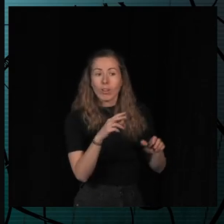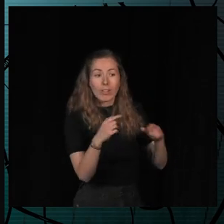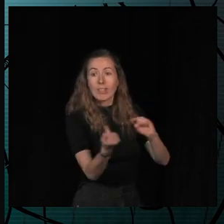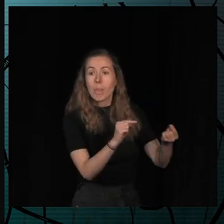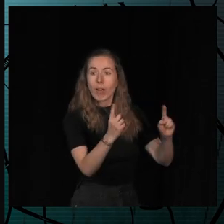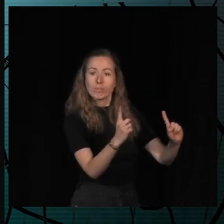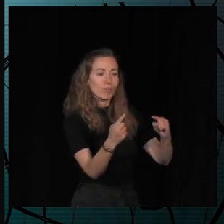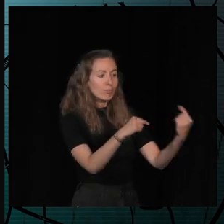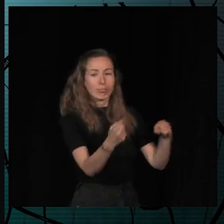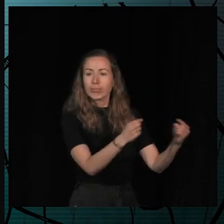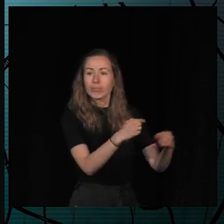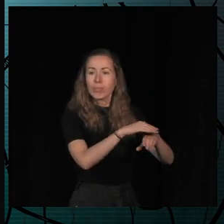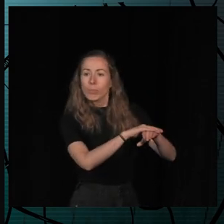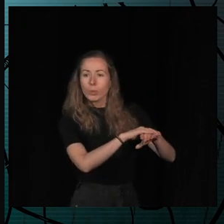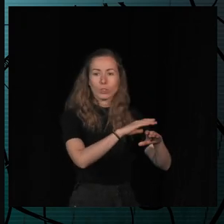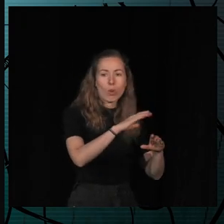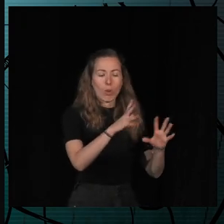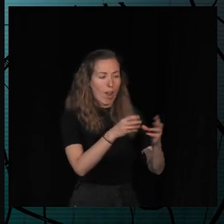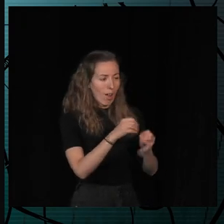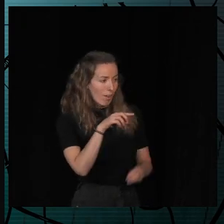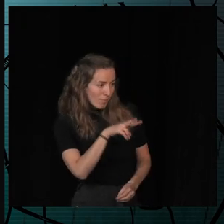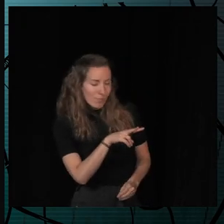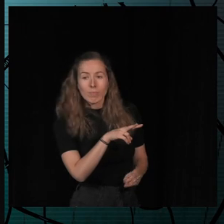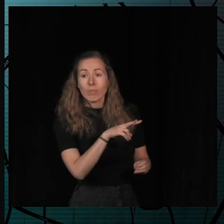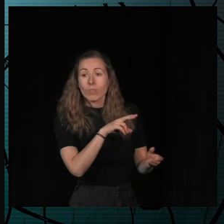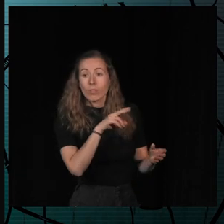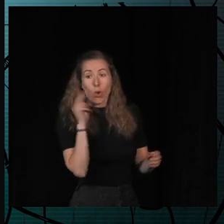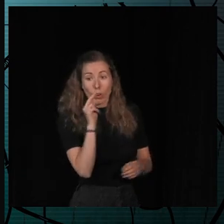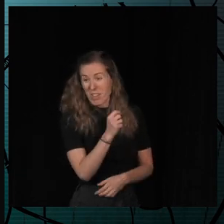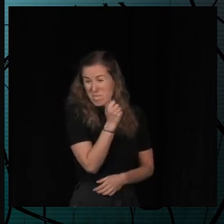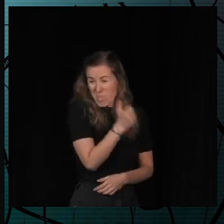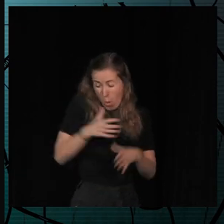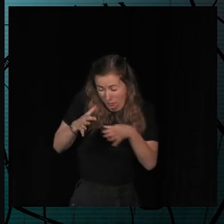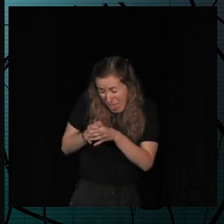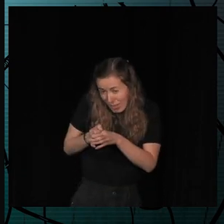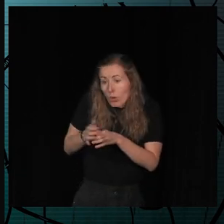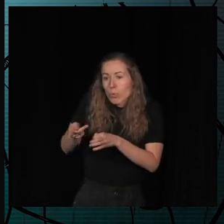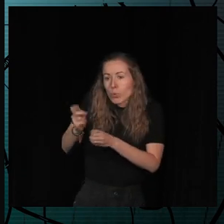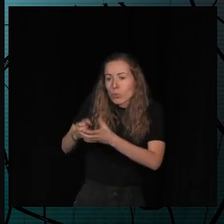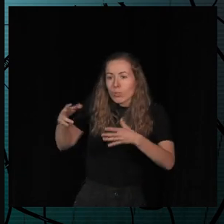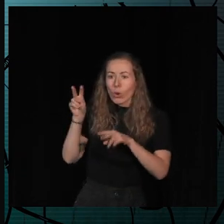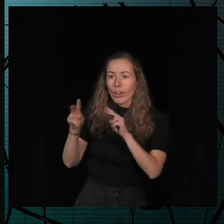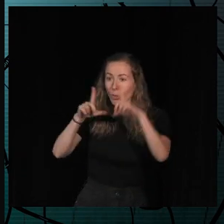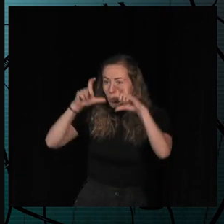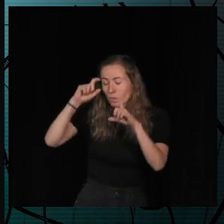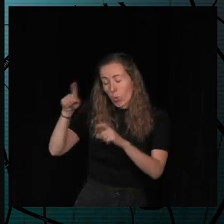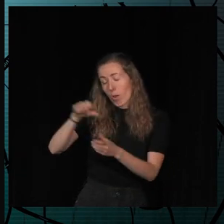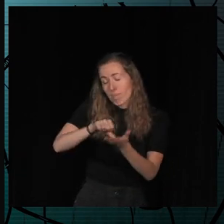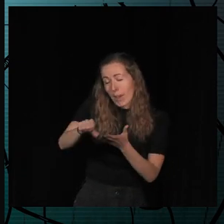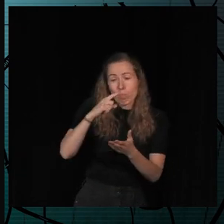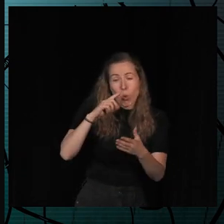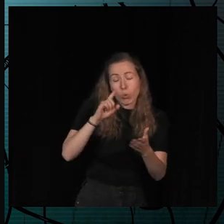streamers ont payé à France Télévision les droits de rediffusion ce que j'ai trouvé pour le coup pas cool mais ça c'est autre